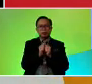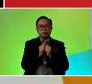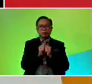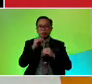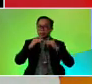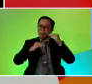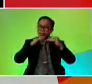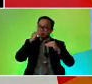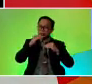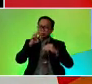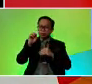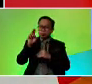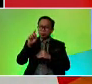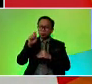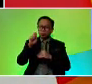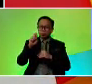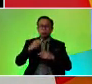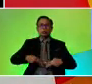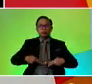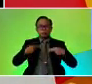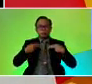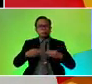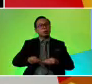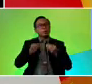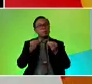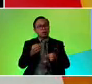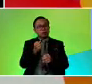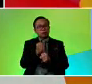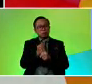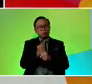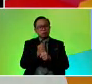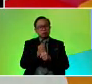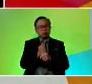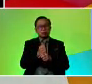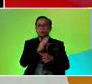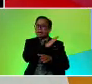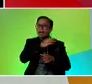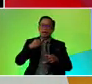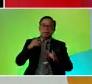kehidupan mereka dengan menyediakan perilaku kerjaan dan melalui pendidikan